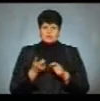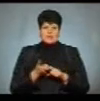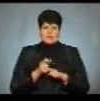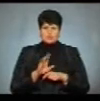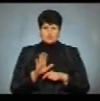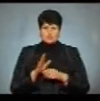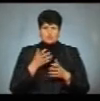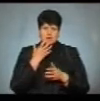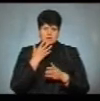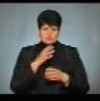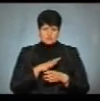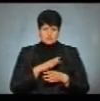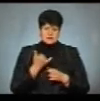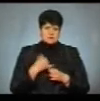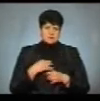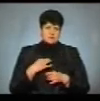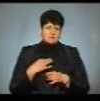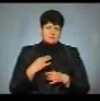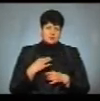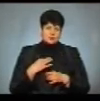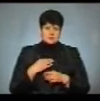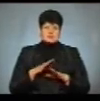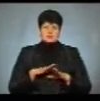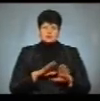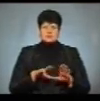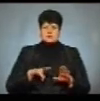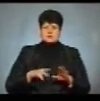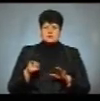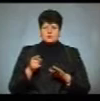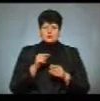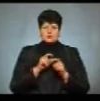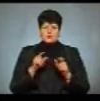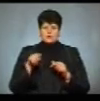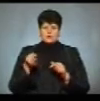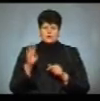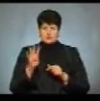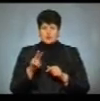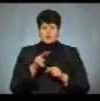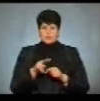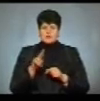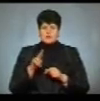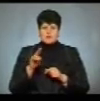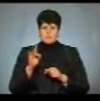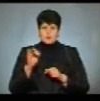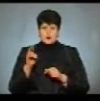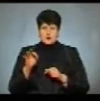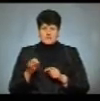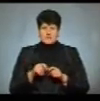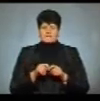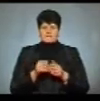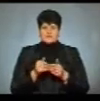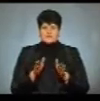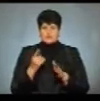гріли, а зараз мені байдуже. Заступник директора Тернопільської школи номер 4 Любов Ярмакова відчиняє одне з